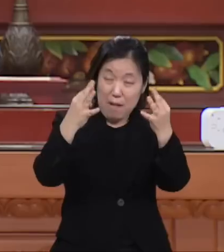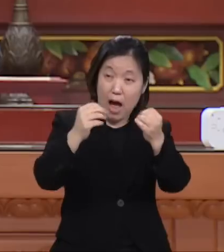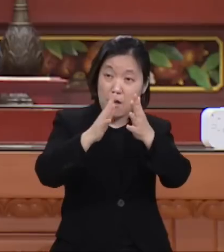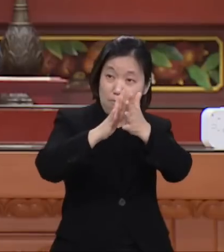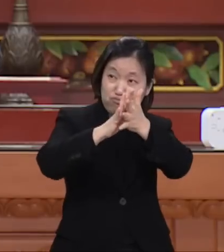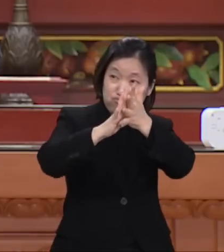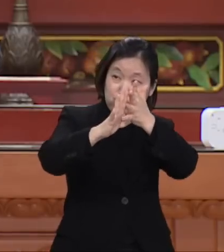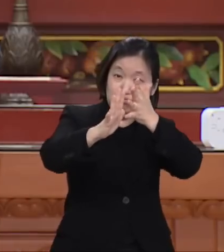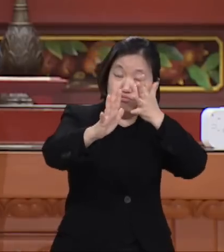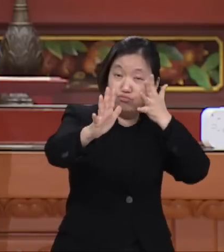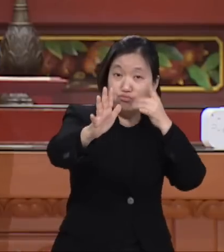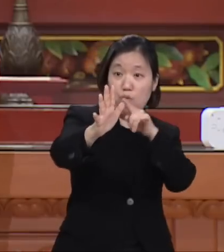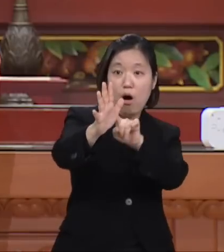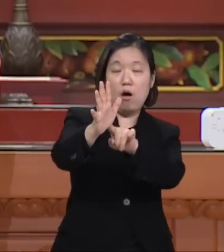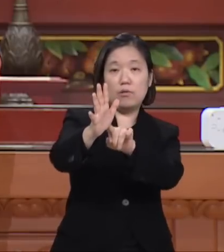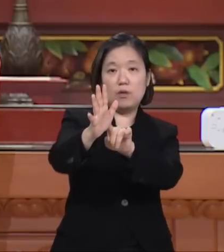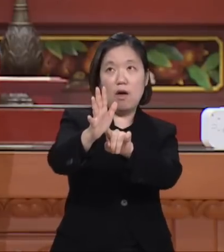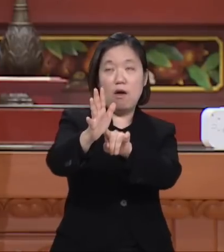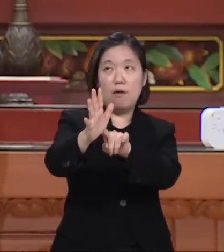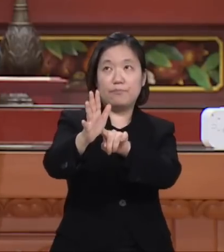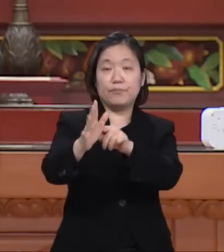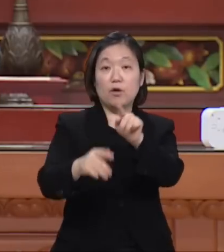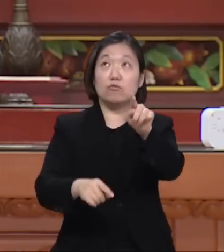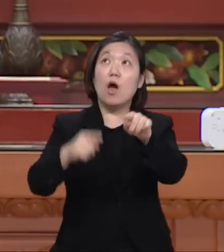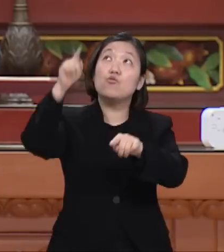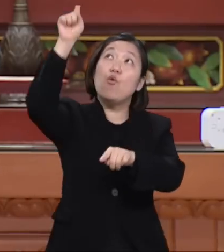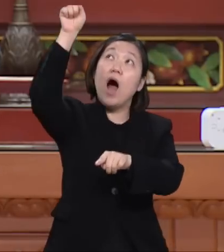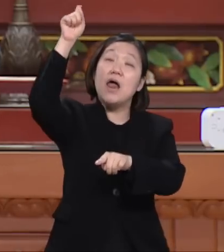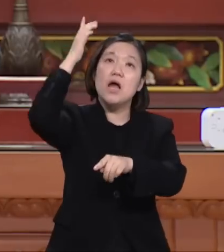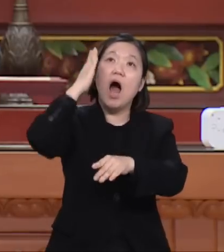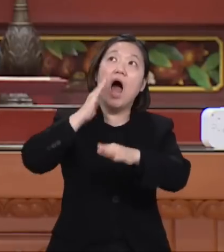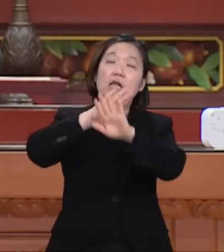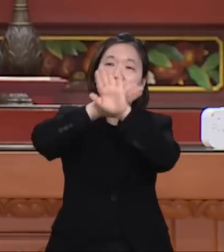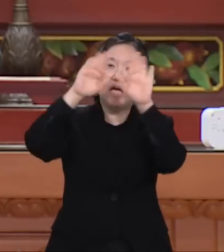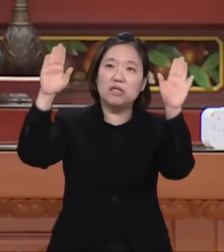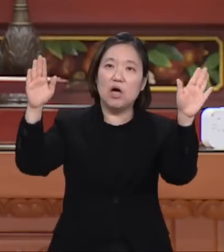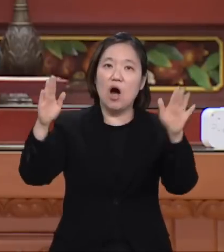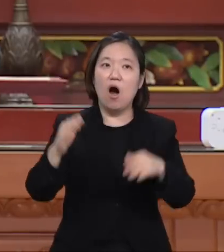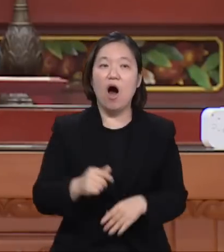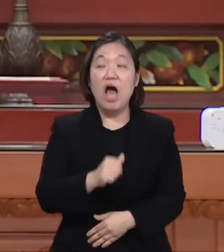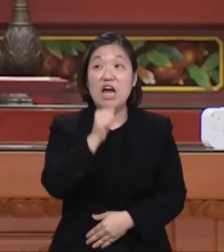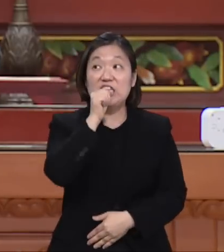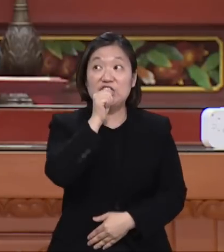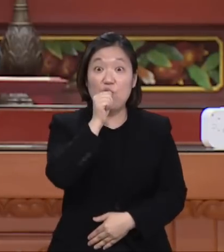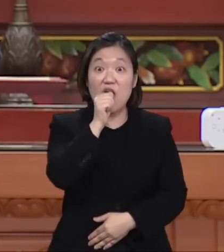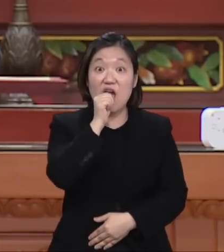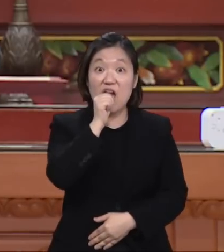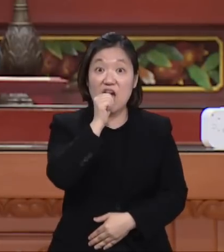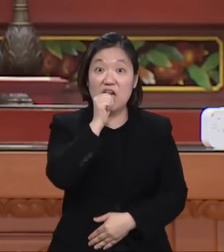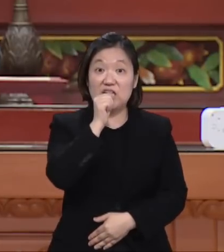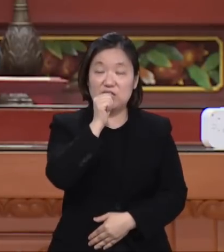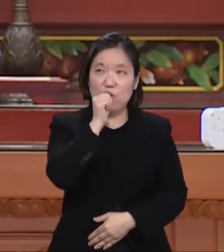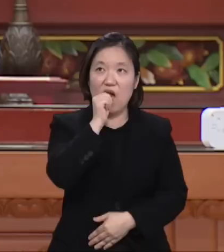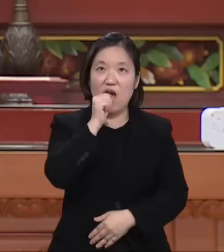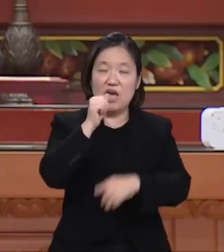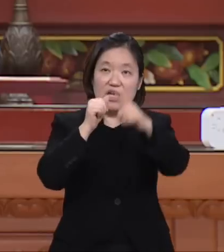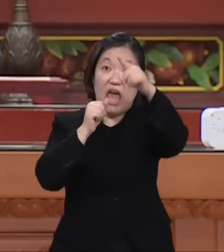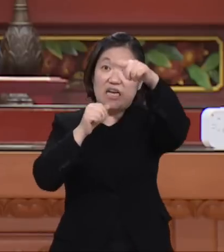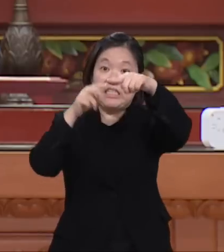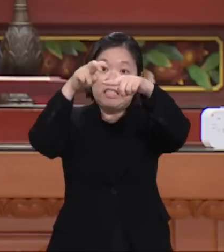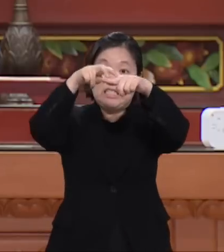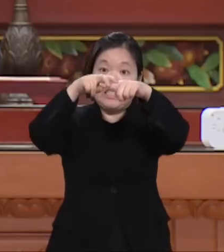있는데 하늘에서 쇠줄 쇠로 된 줄로 근의 하나가 그네가